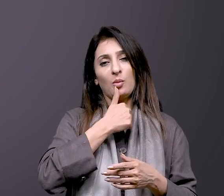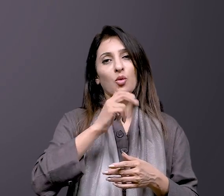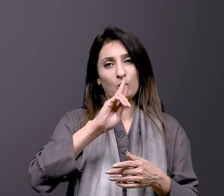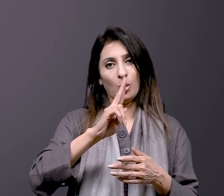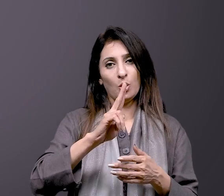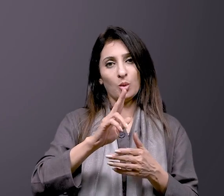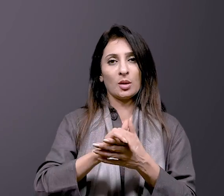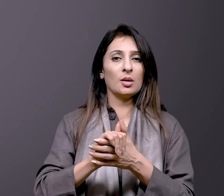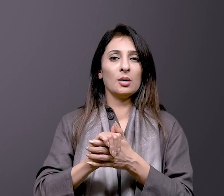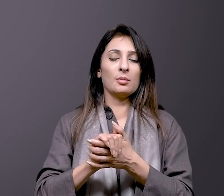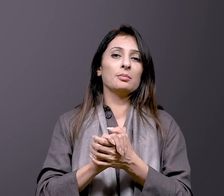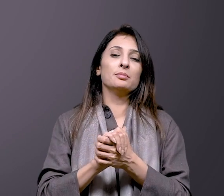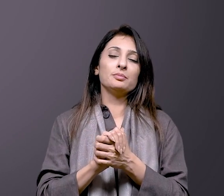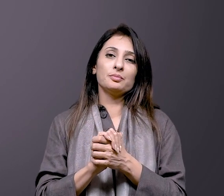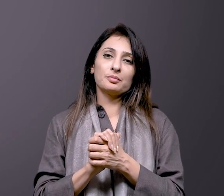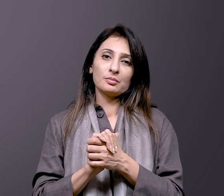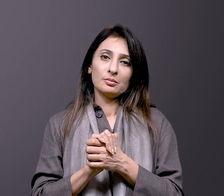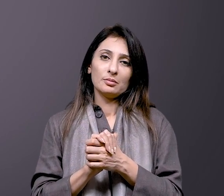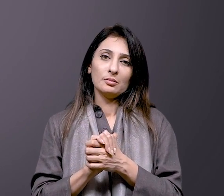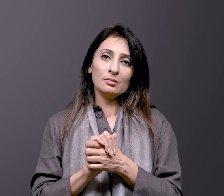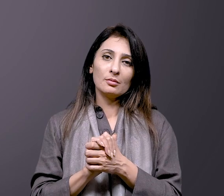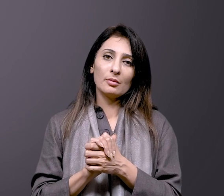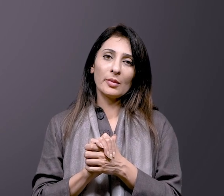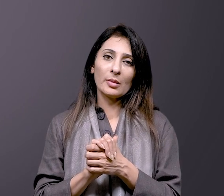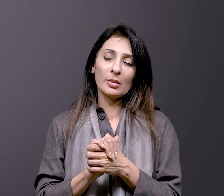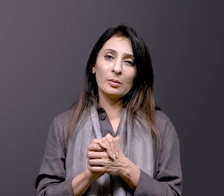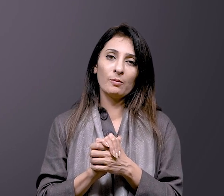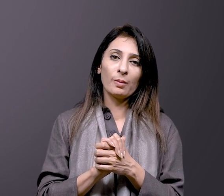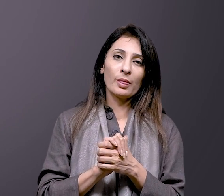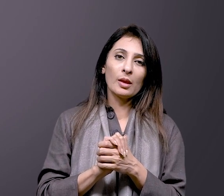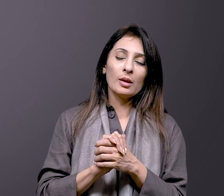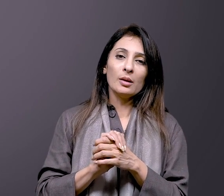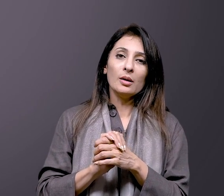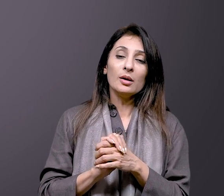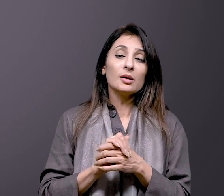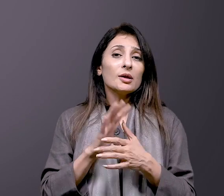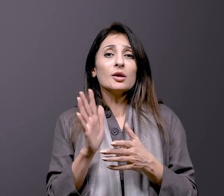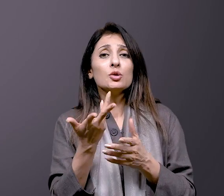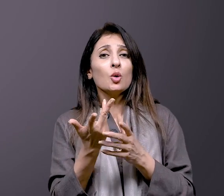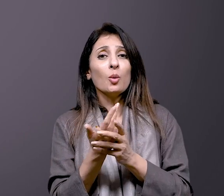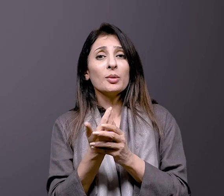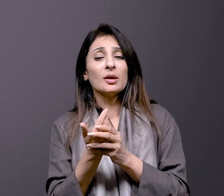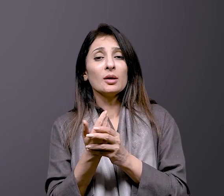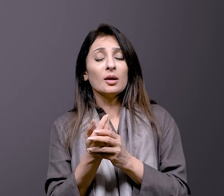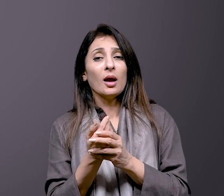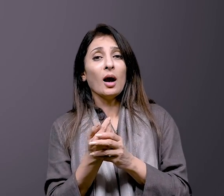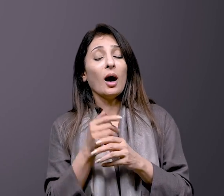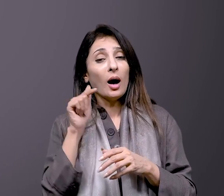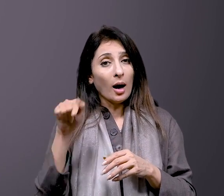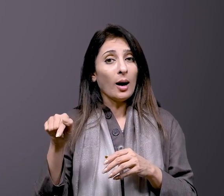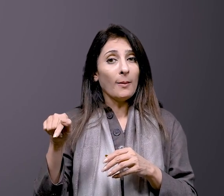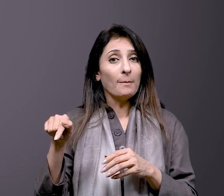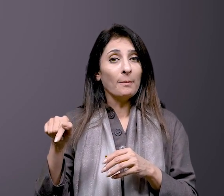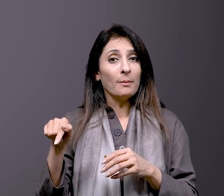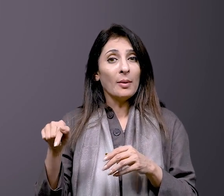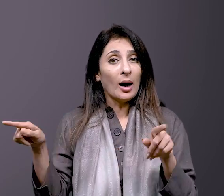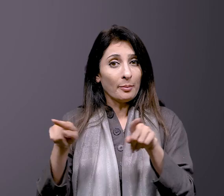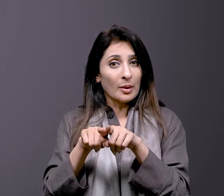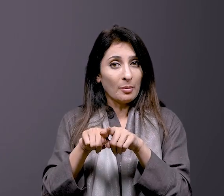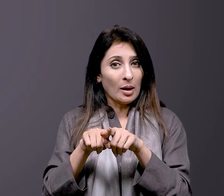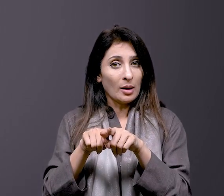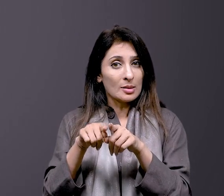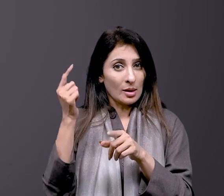रहेंगे. Situations change हो जाएंगी, environment change हो जाएगा, मगर वो inner conflict जो उनमें develop हो गया है between the